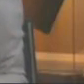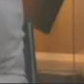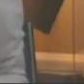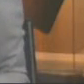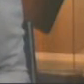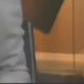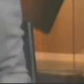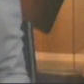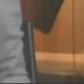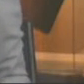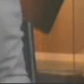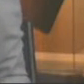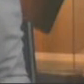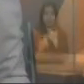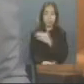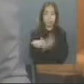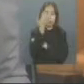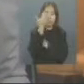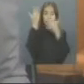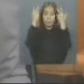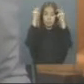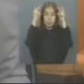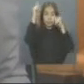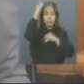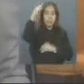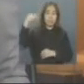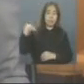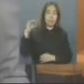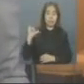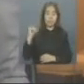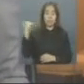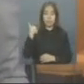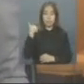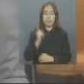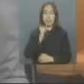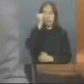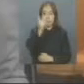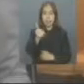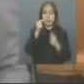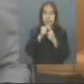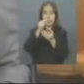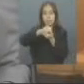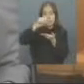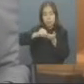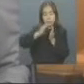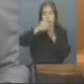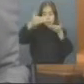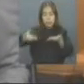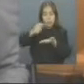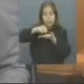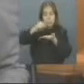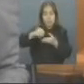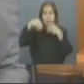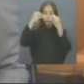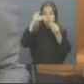ขณะที่เช้าวันนี้นางสาวยิ่งลักษณ์ชินวัตรนายกรัฐมนตรีไปลงนามถวายพระพรพระบาทสมเด็จพระเจ้าอยู่หัวสมเด็จพระนางเจ้าพระบรมรา